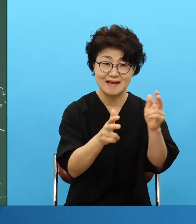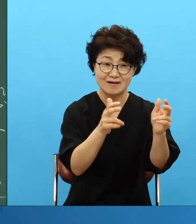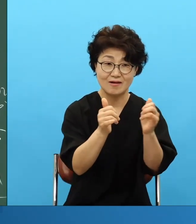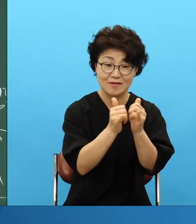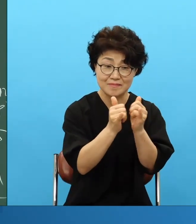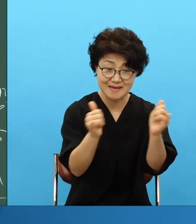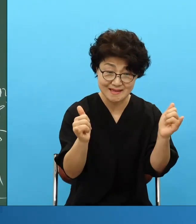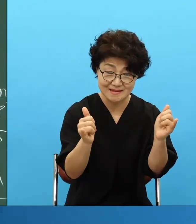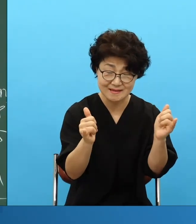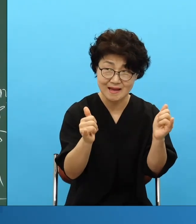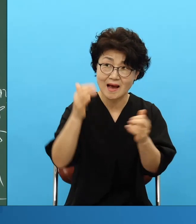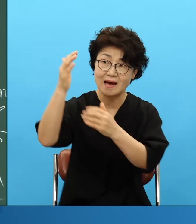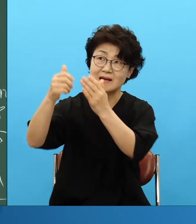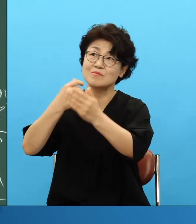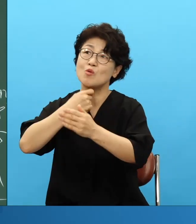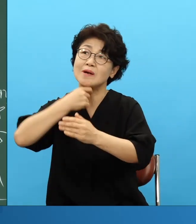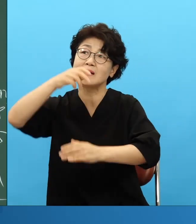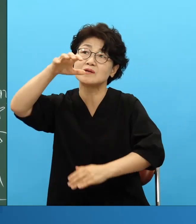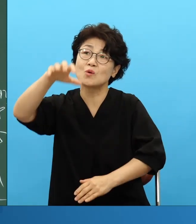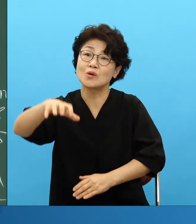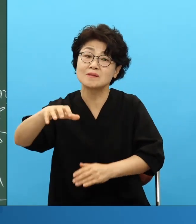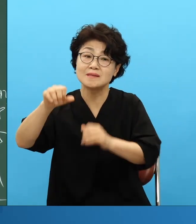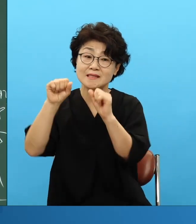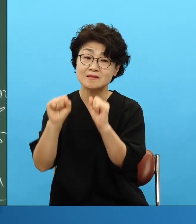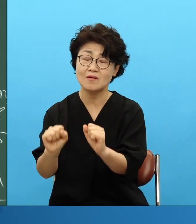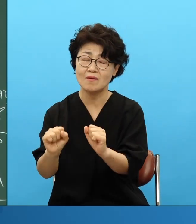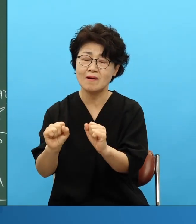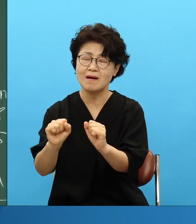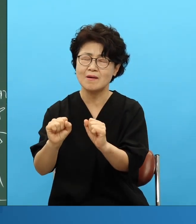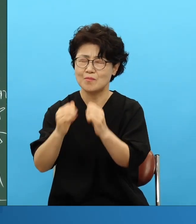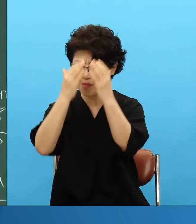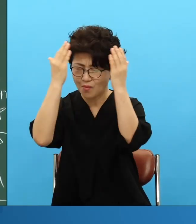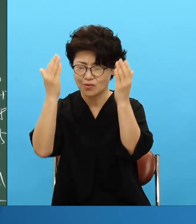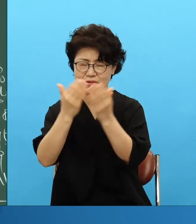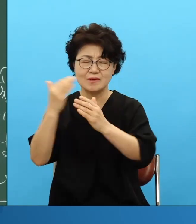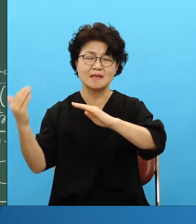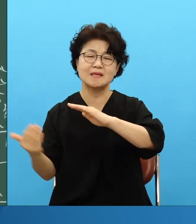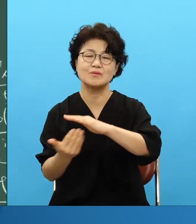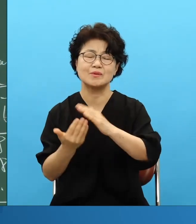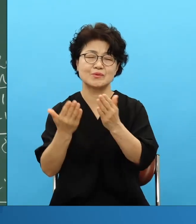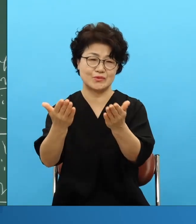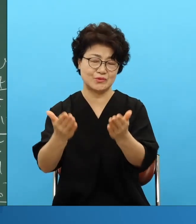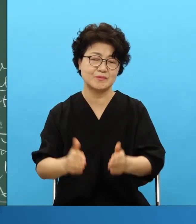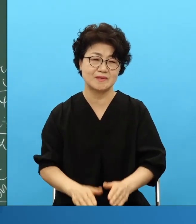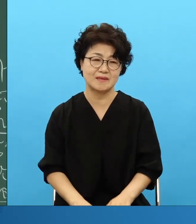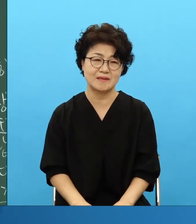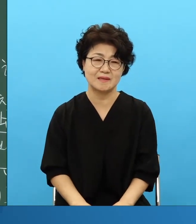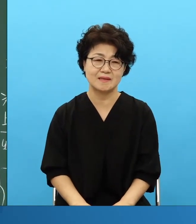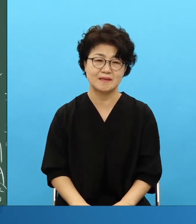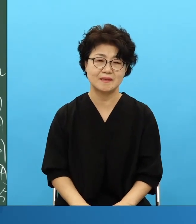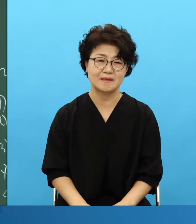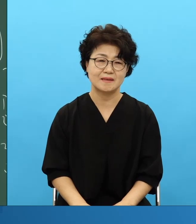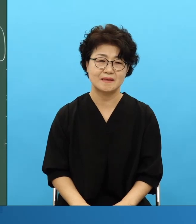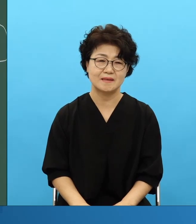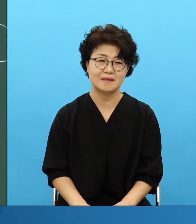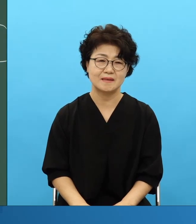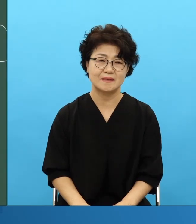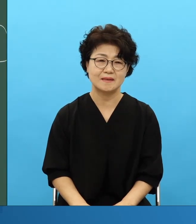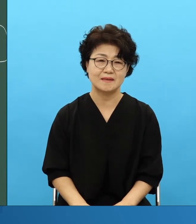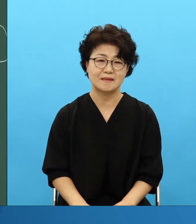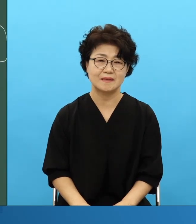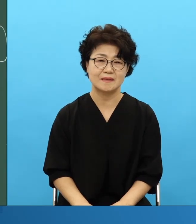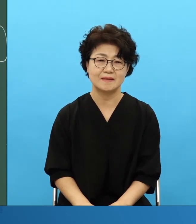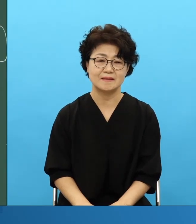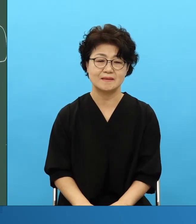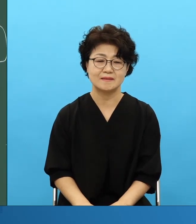다 행하신대요. If our business people are in the place that God desires, God will do everything through you. 나는 가끔 이렇게 사람들 지나치는 얘기